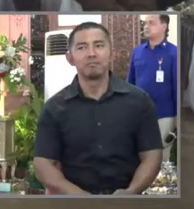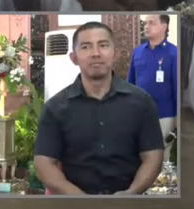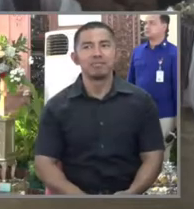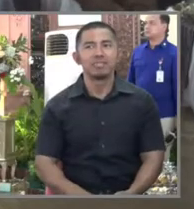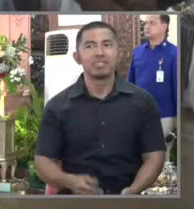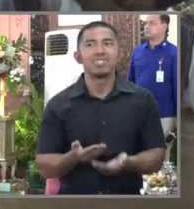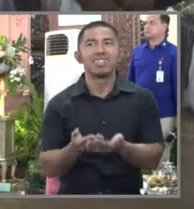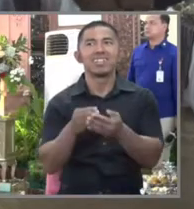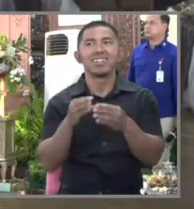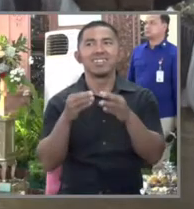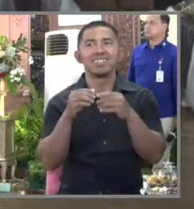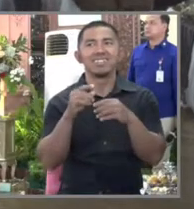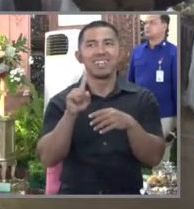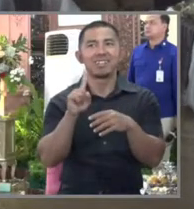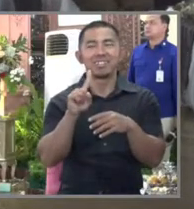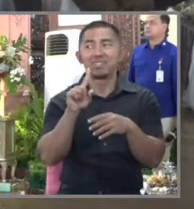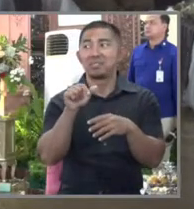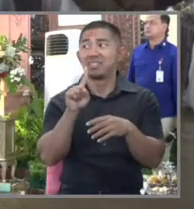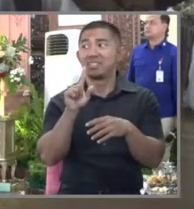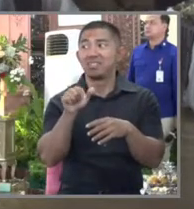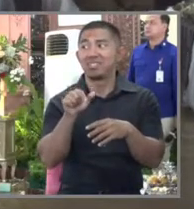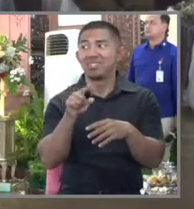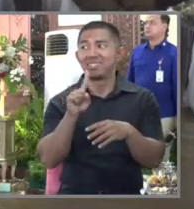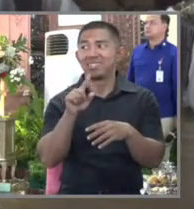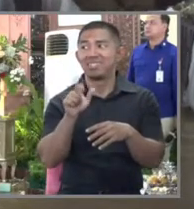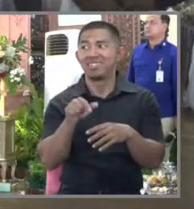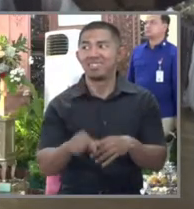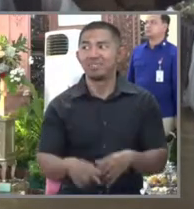satu. Terserah, Anda bicara berdua.